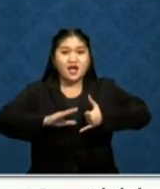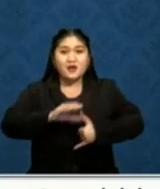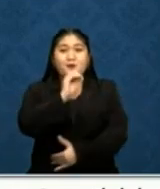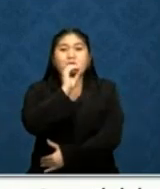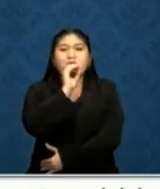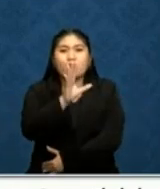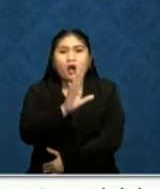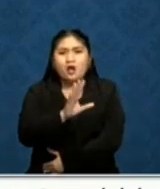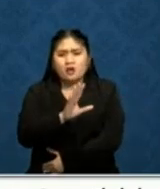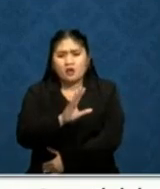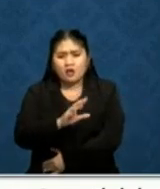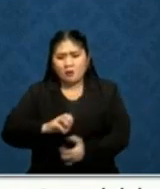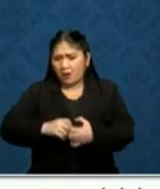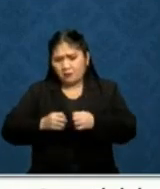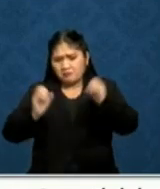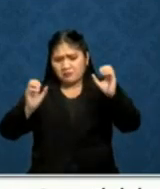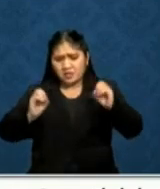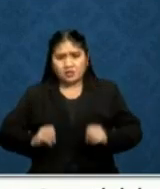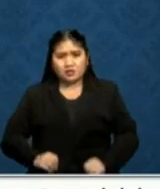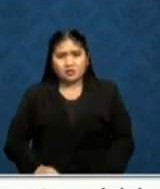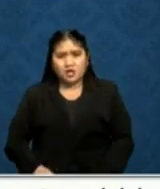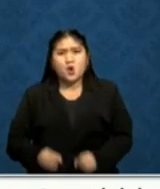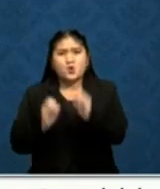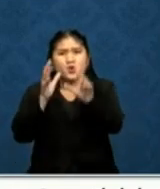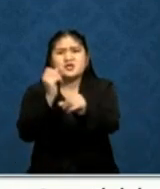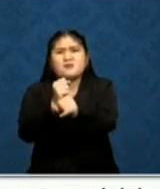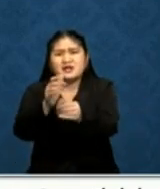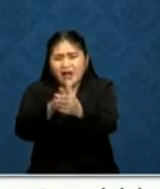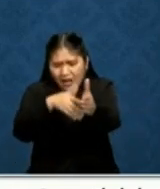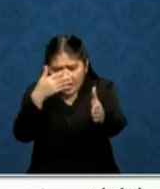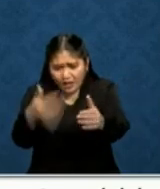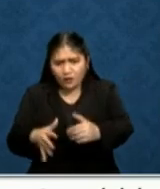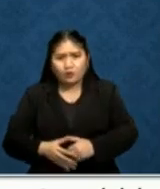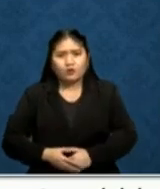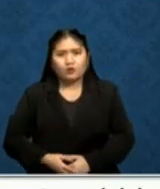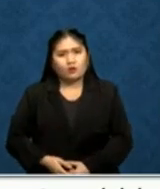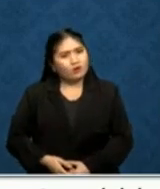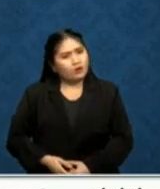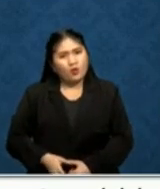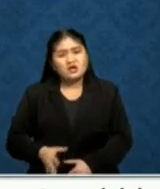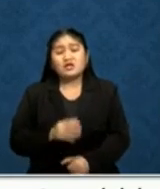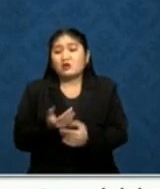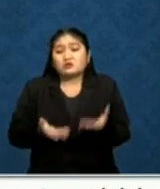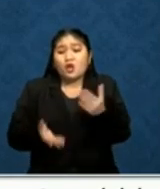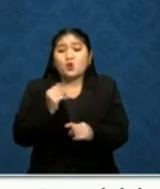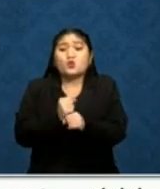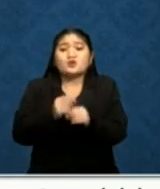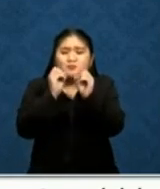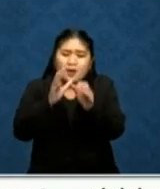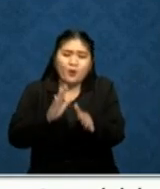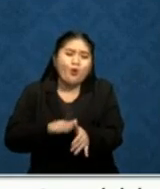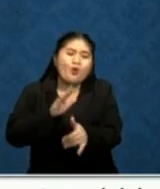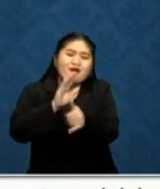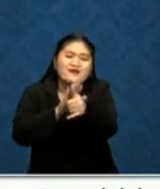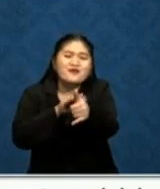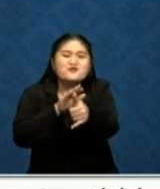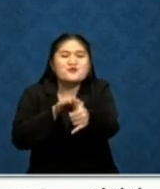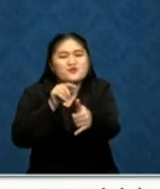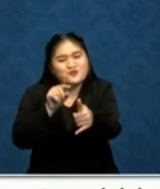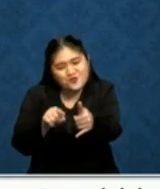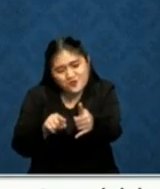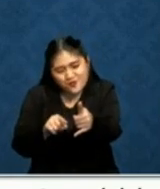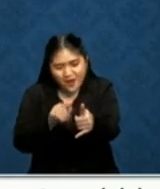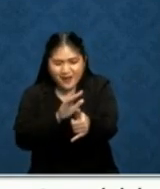ว่าไม่เห็นเป็นอะไรเลยครูเขาก็ทำกันมานานนมแล้วหรือที่ครูทำไปก็เพราะเอ็นดูหนูเมตตา